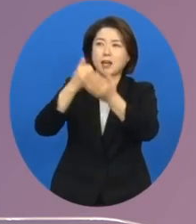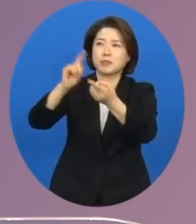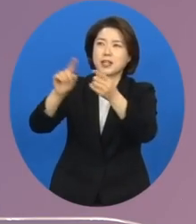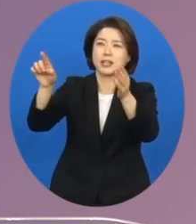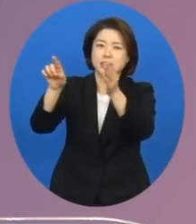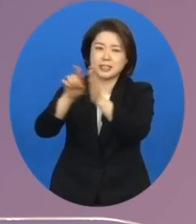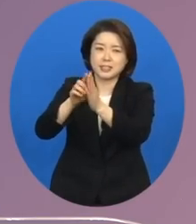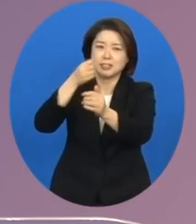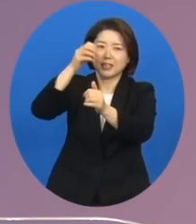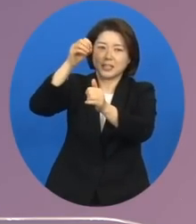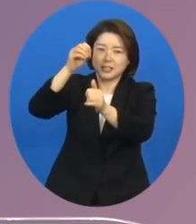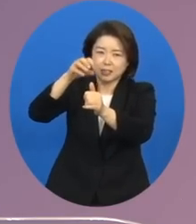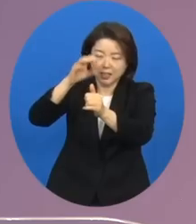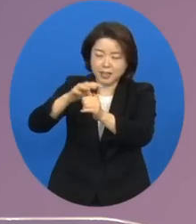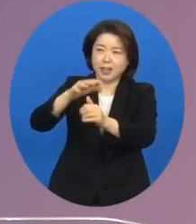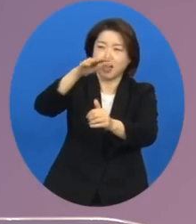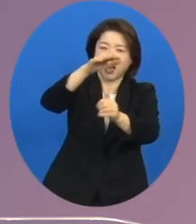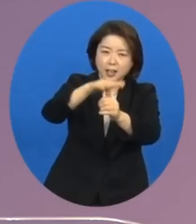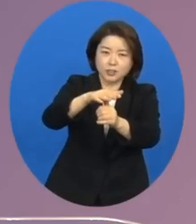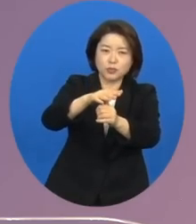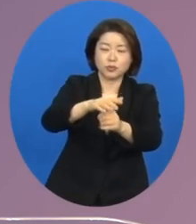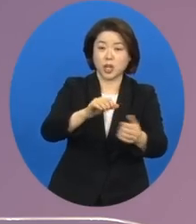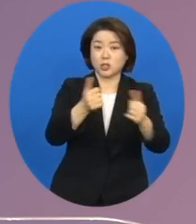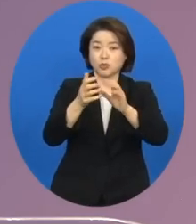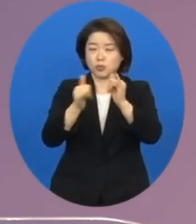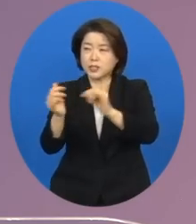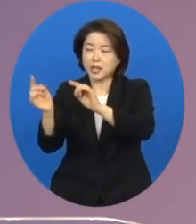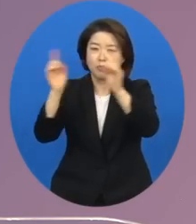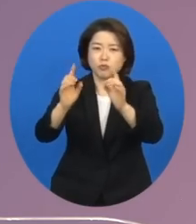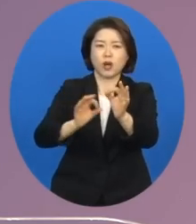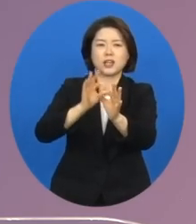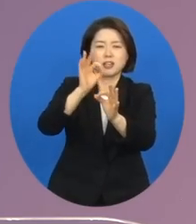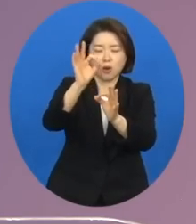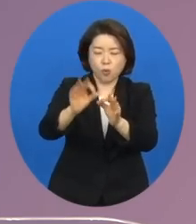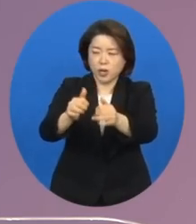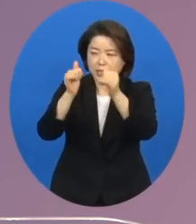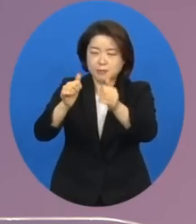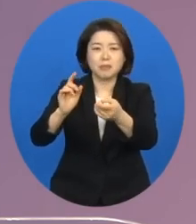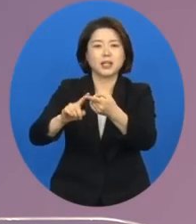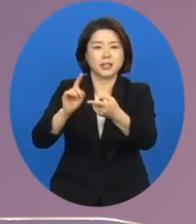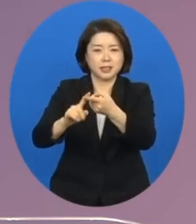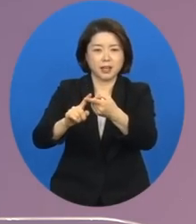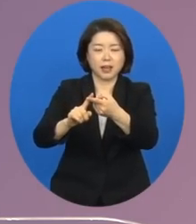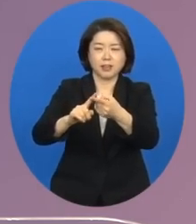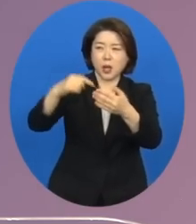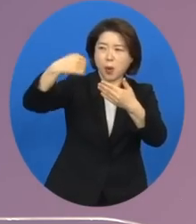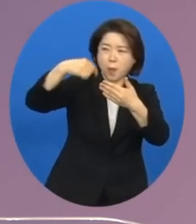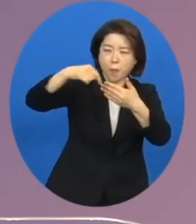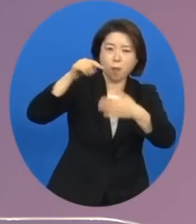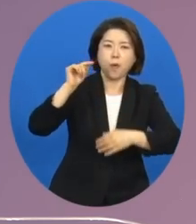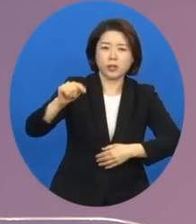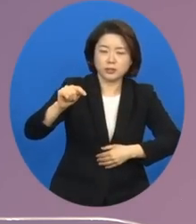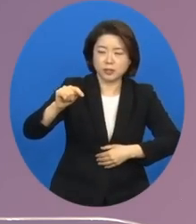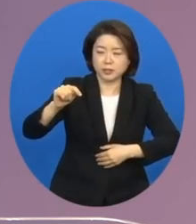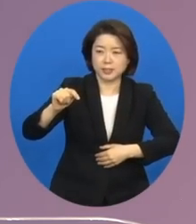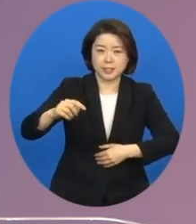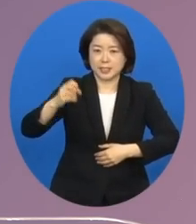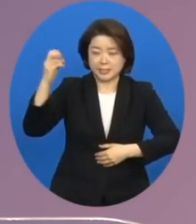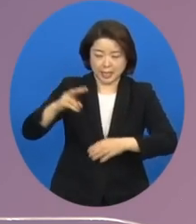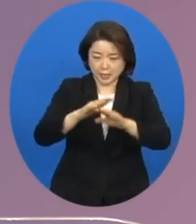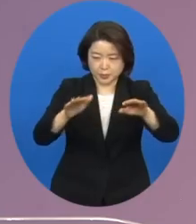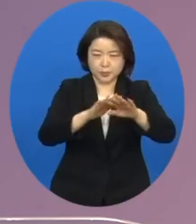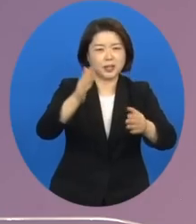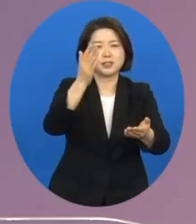신앙과 세례들과 안수와 죽은 자의 부활과 영원한 심판에 관한 교훈의 터를 다시 닦지